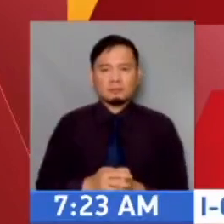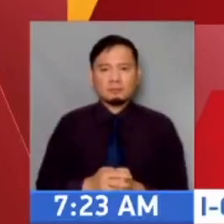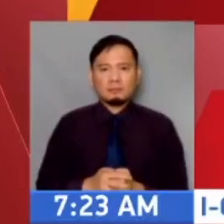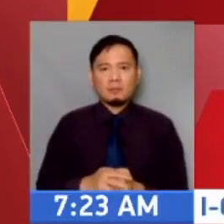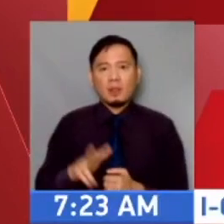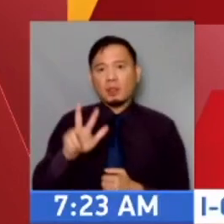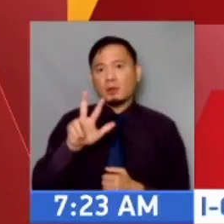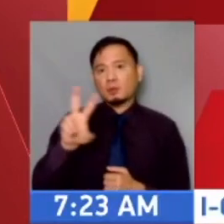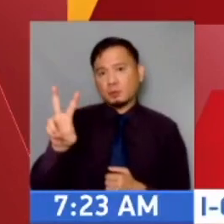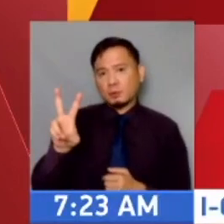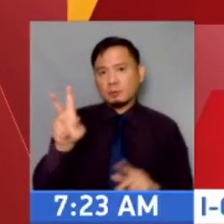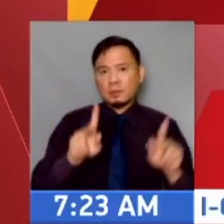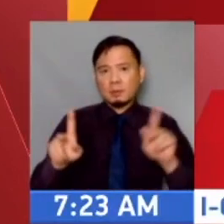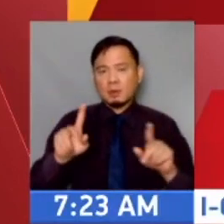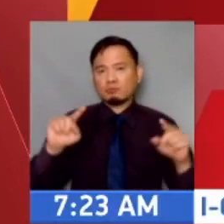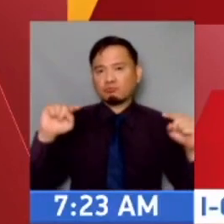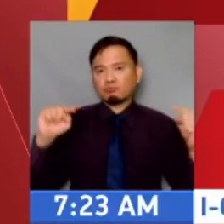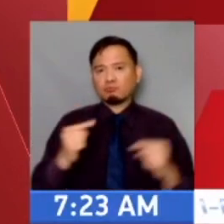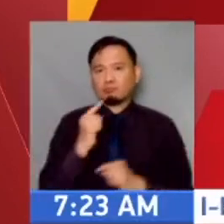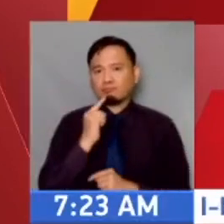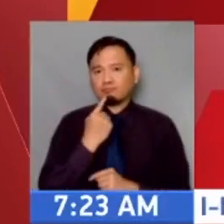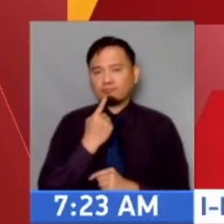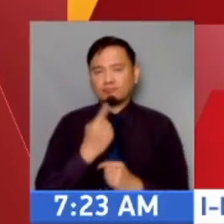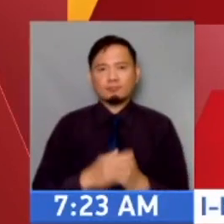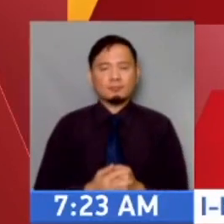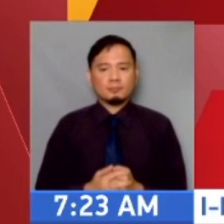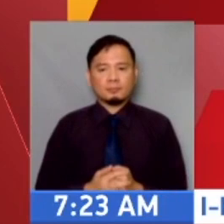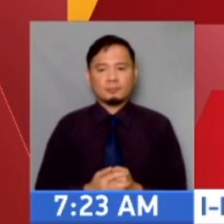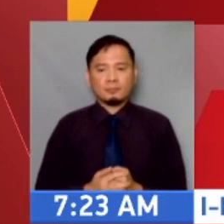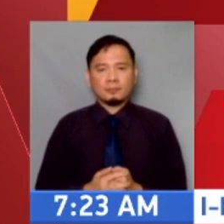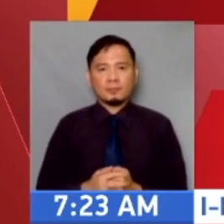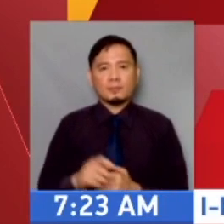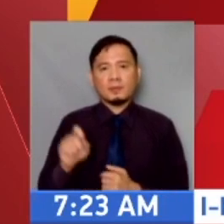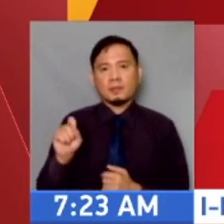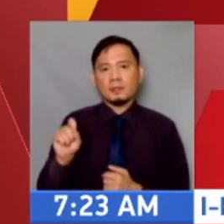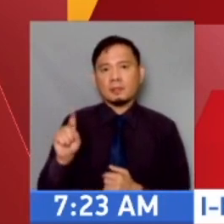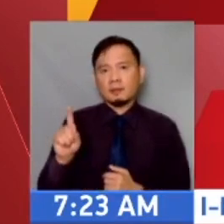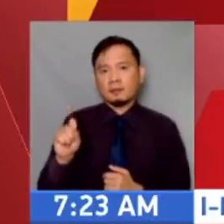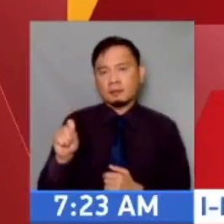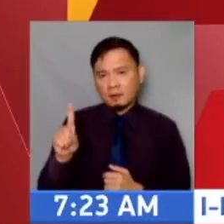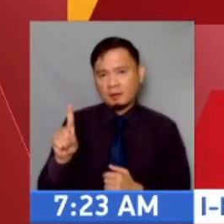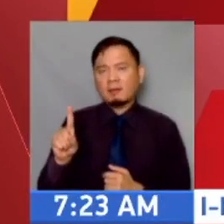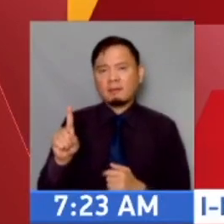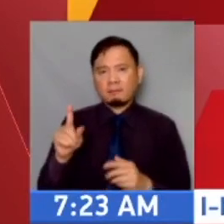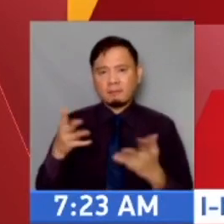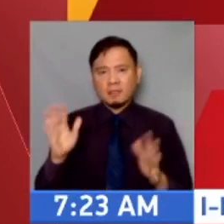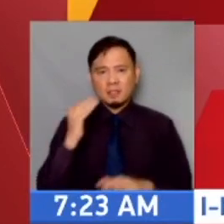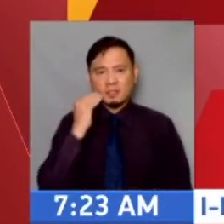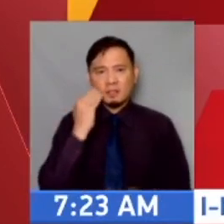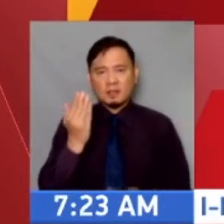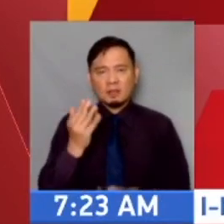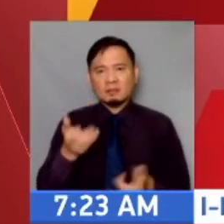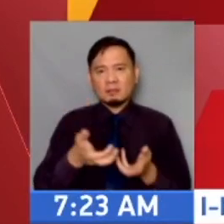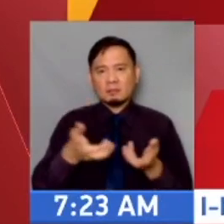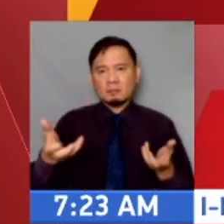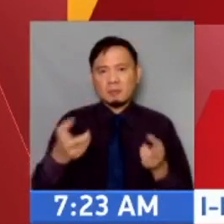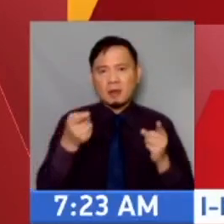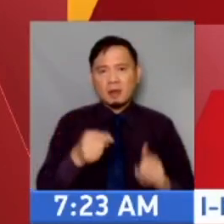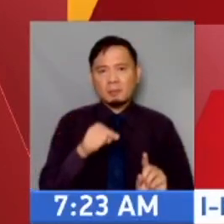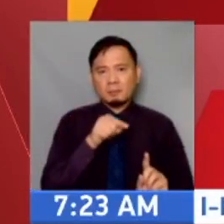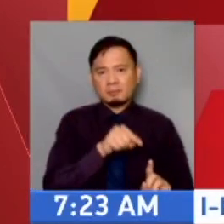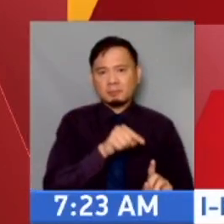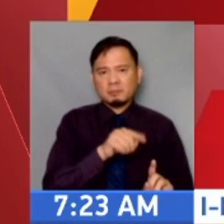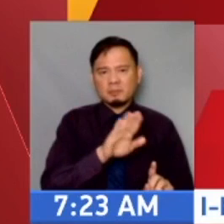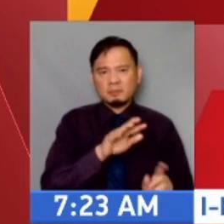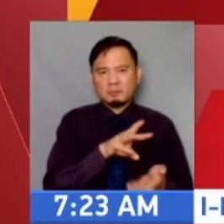kanilang Public Health Department. May 11 pang nasawi sa hiwalay na pagsabog sa Kunduz City. 18 ang